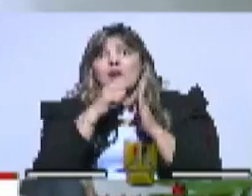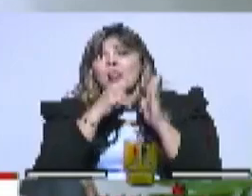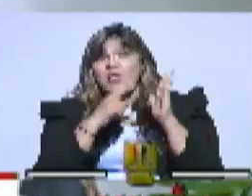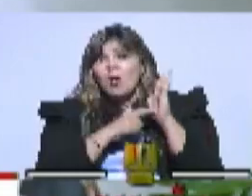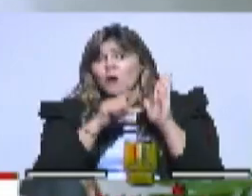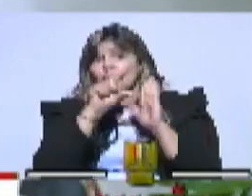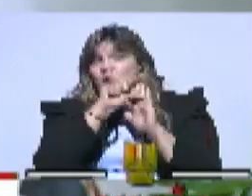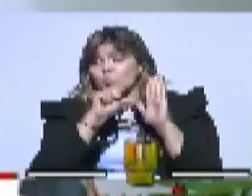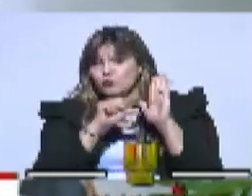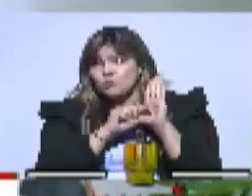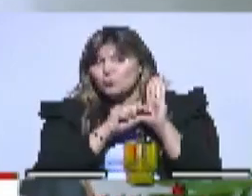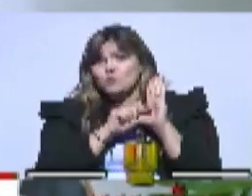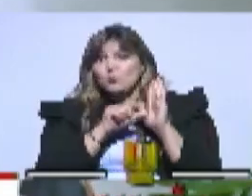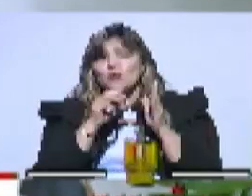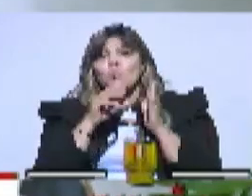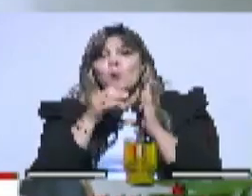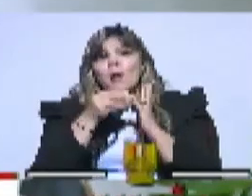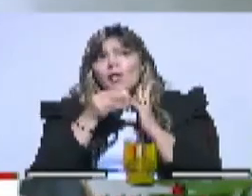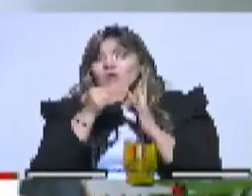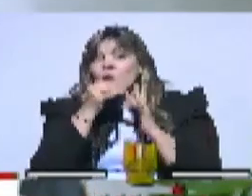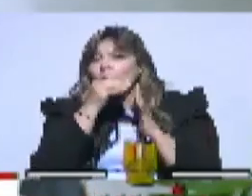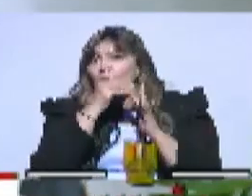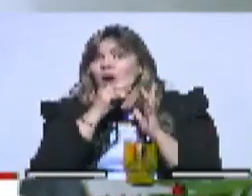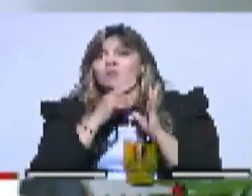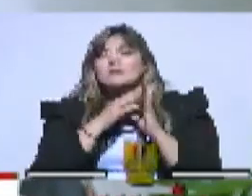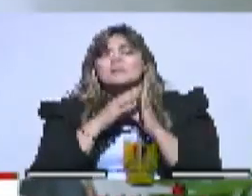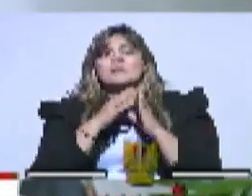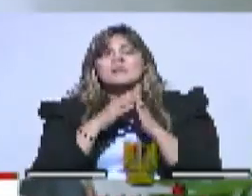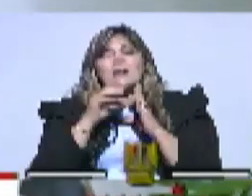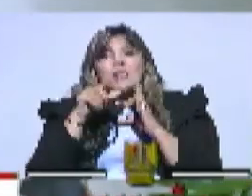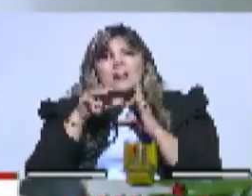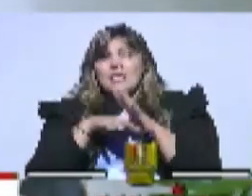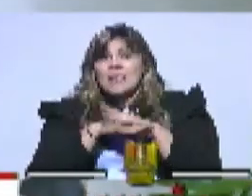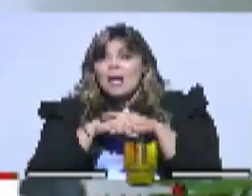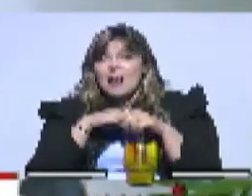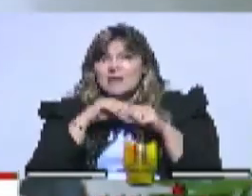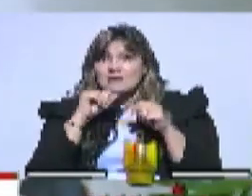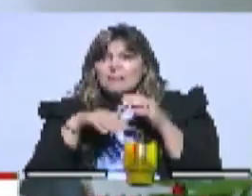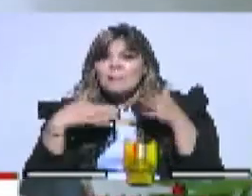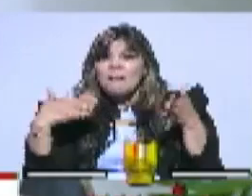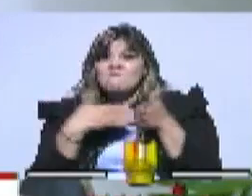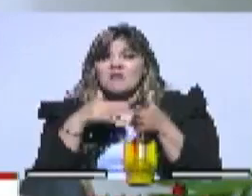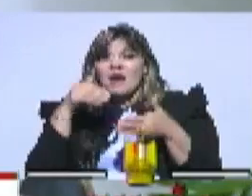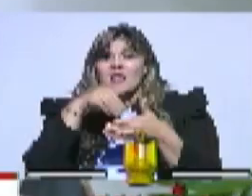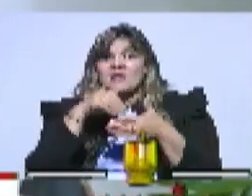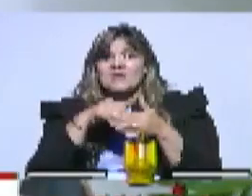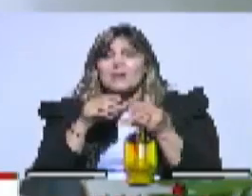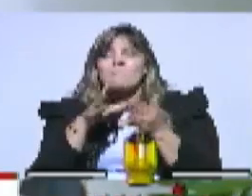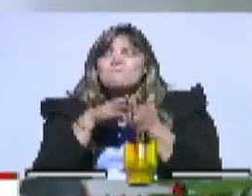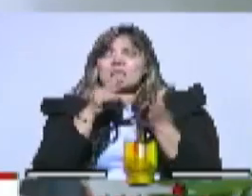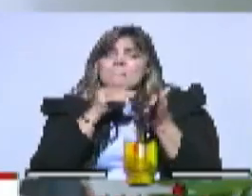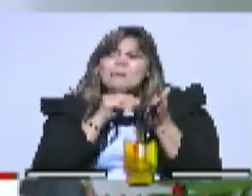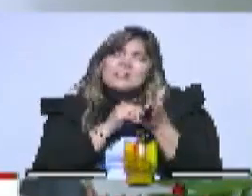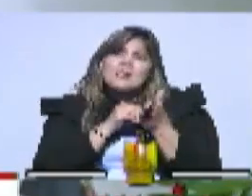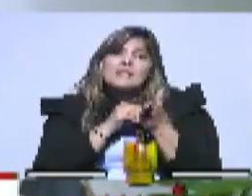القانون والدستور والخطوات اللي أو المراحل اللي بتمر بيها العملية الانتخابية